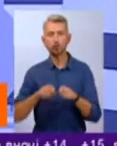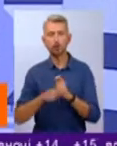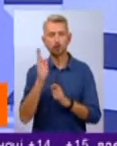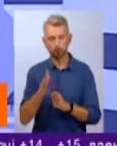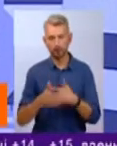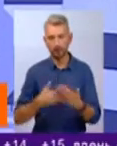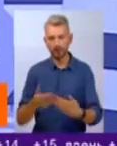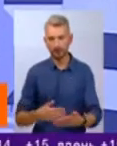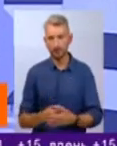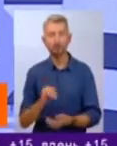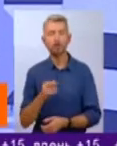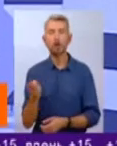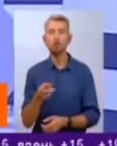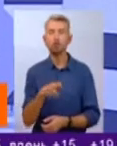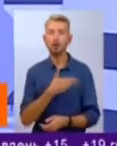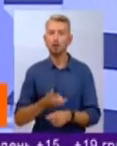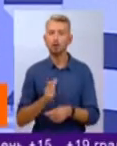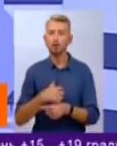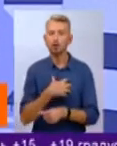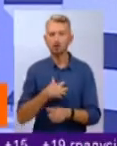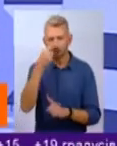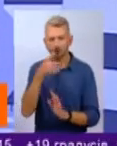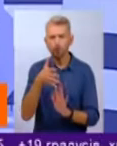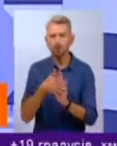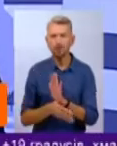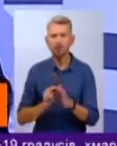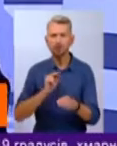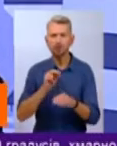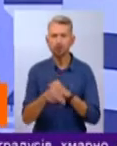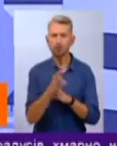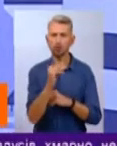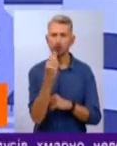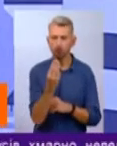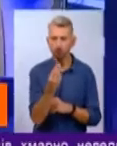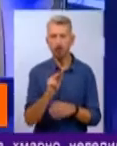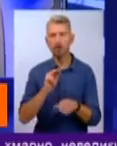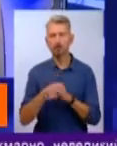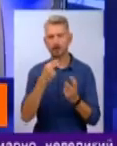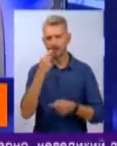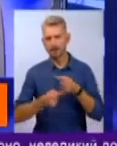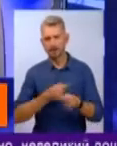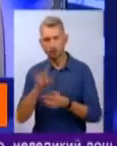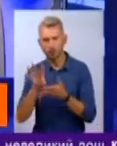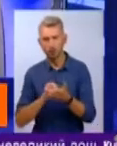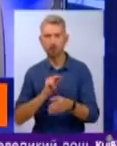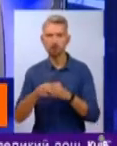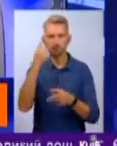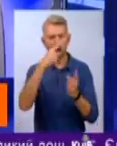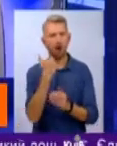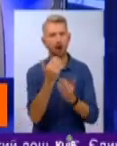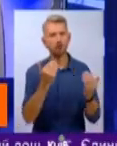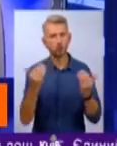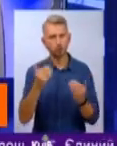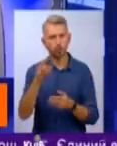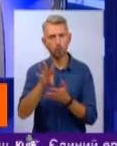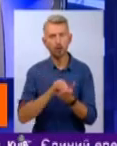йти. І тому для нас дуже важливо зрозуміти, от через НУШ, через традиційну модель, через авторську модель, да,